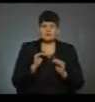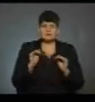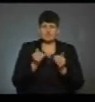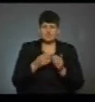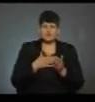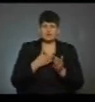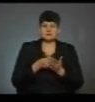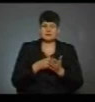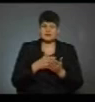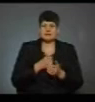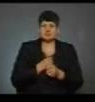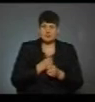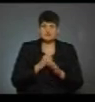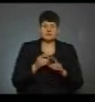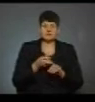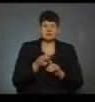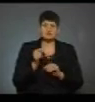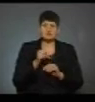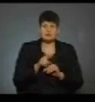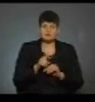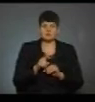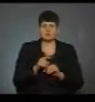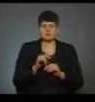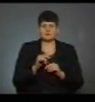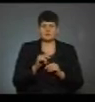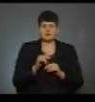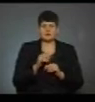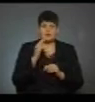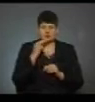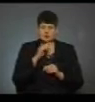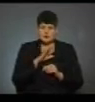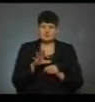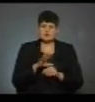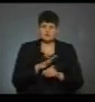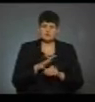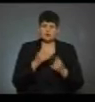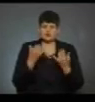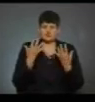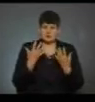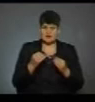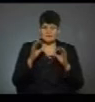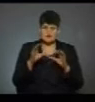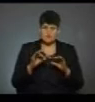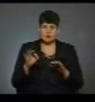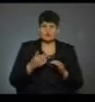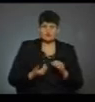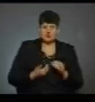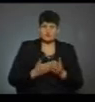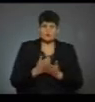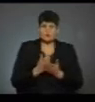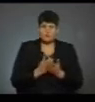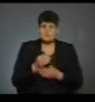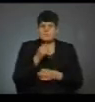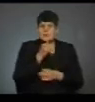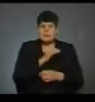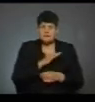тарифів, але, на жаль, внаслідок тих недосконалостей, які в нас на сьогоднішній день існують в законі про житлово-комунальні послуги, ми не